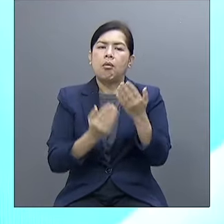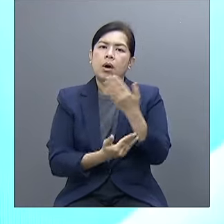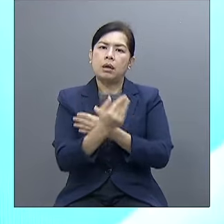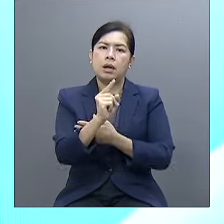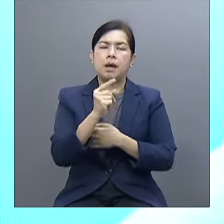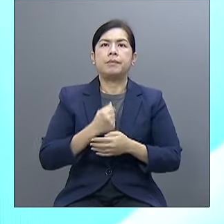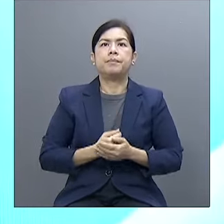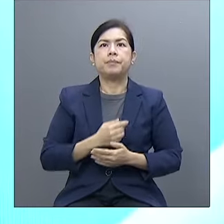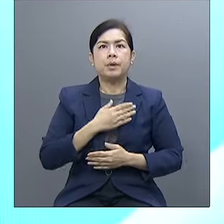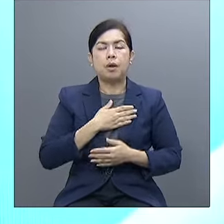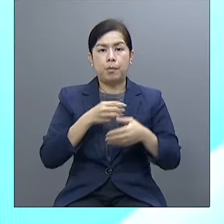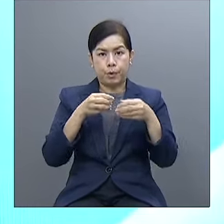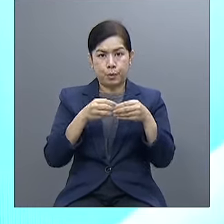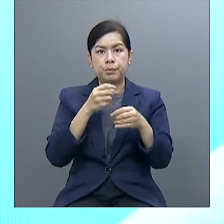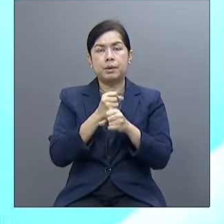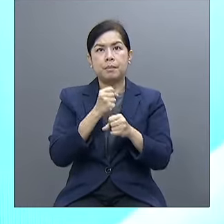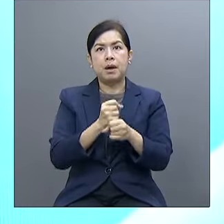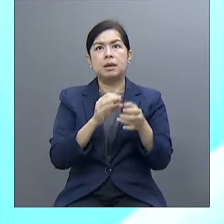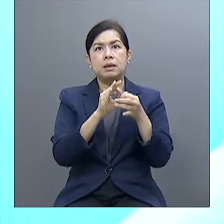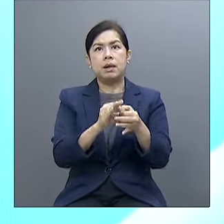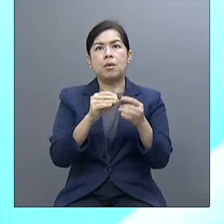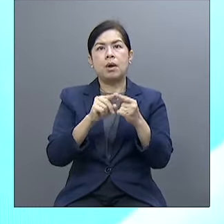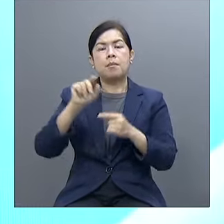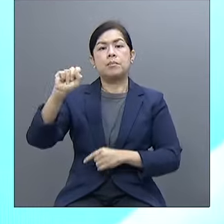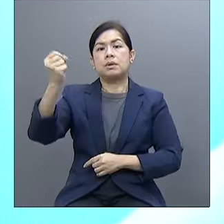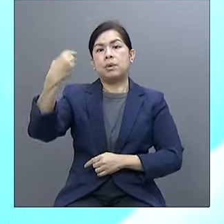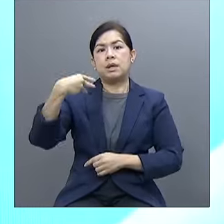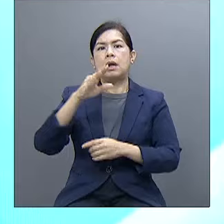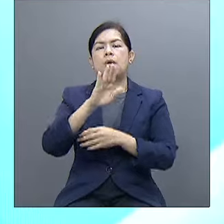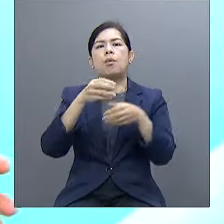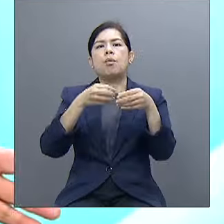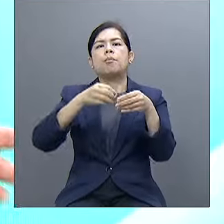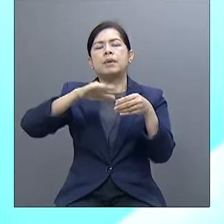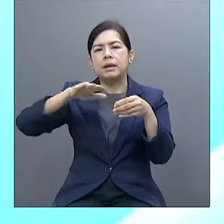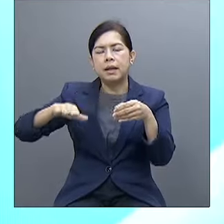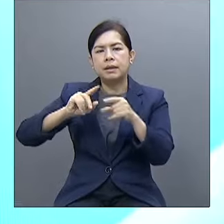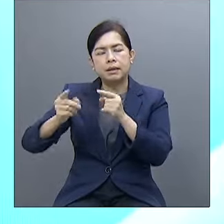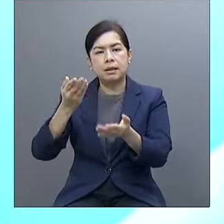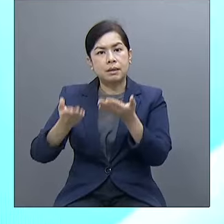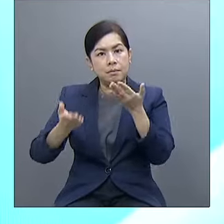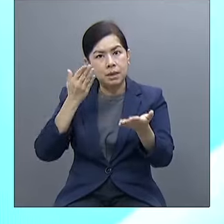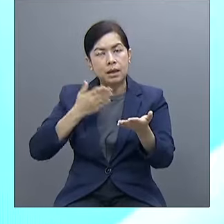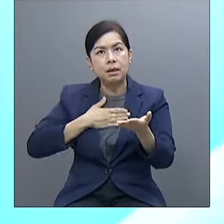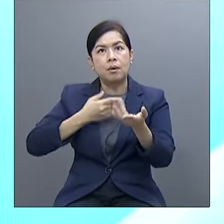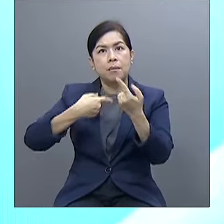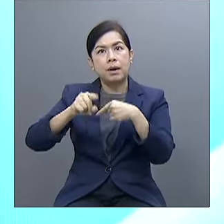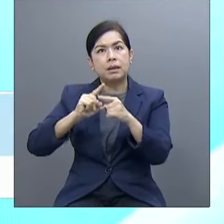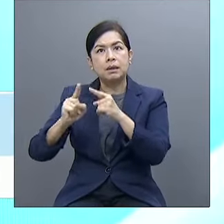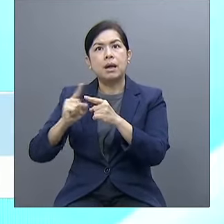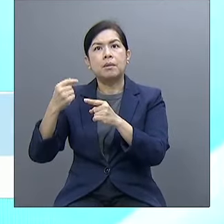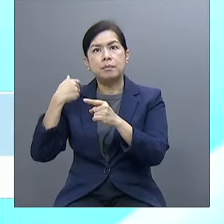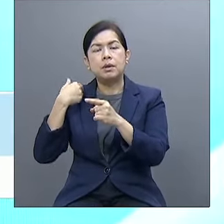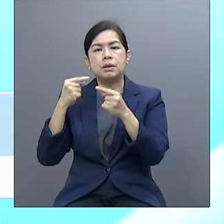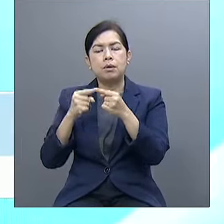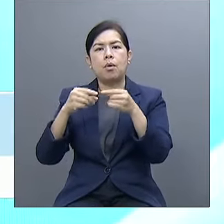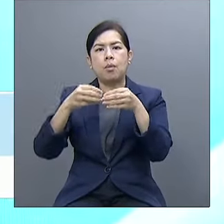ราเนี่ยเป็นคณะทำงานเคลื่อนเรื่องสวัสดิการเด็กเล็กทั่วหน้าเพราะฉะนั้นเนี่ยเราไปทั่วประเทศมีเครือข่ายอยู่400กว่าองค์กรเ